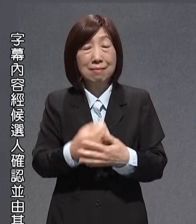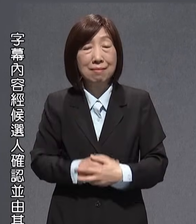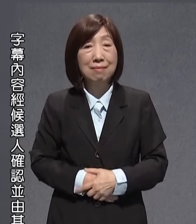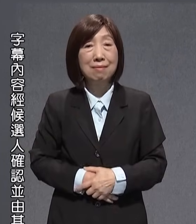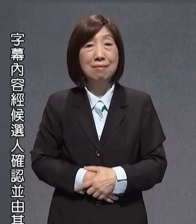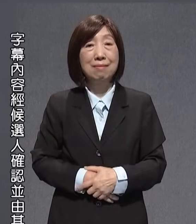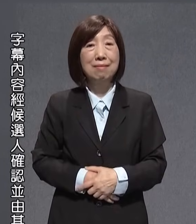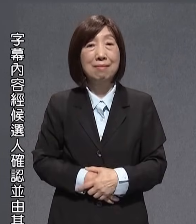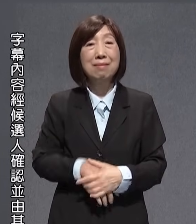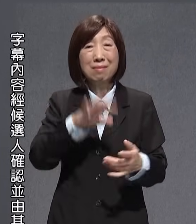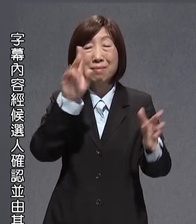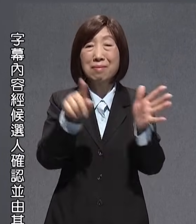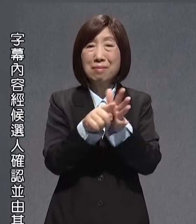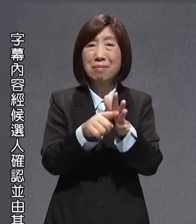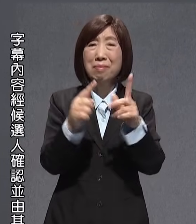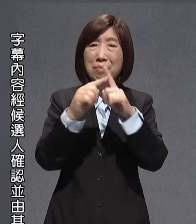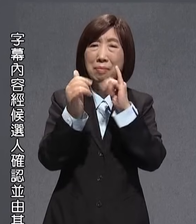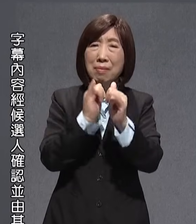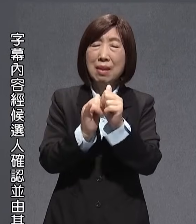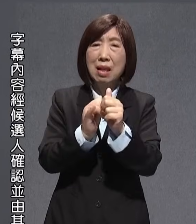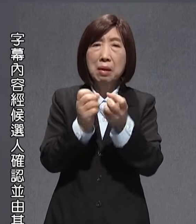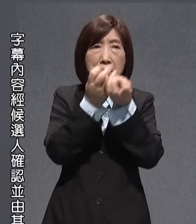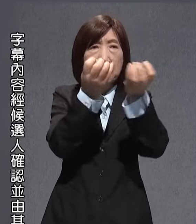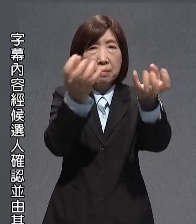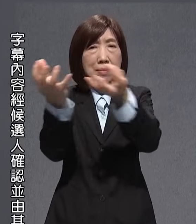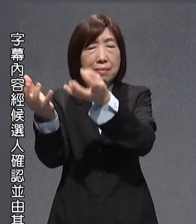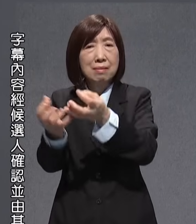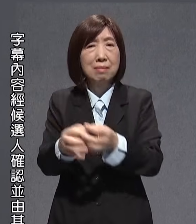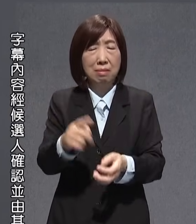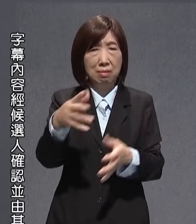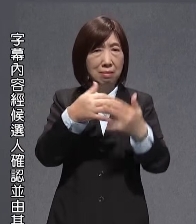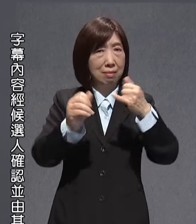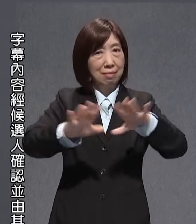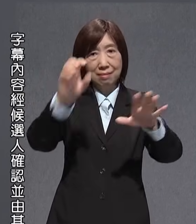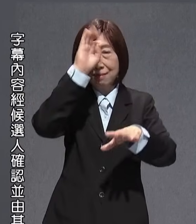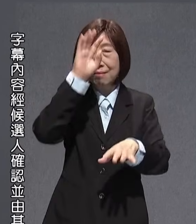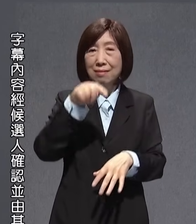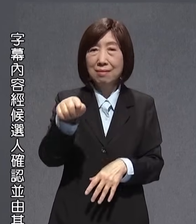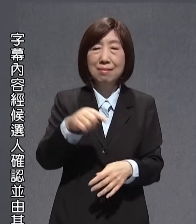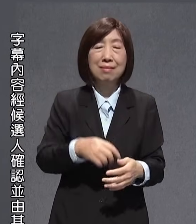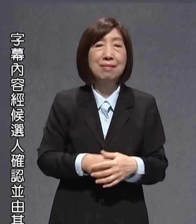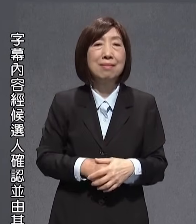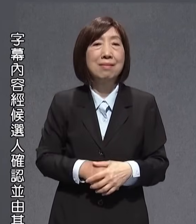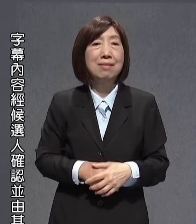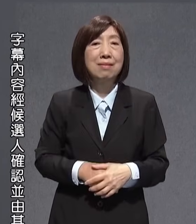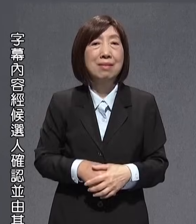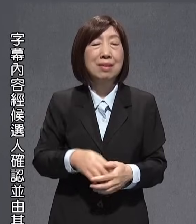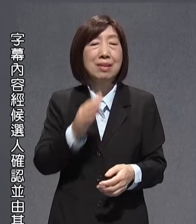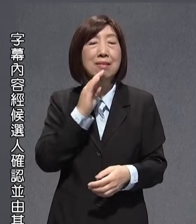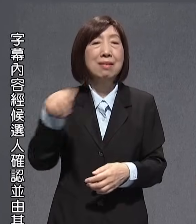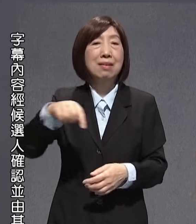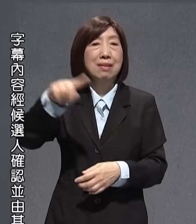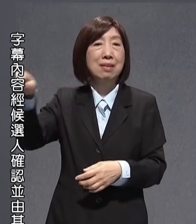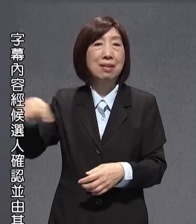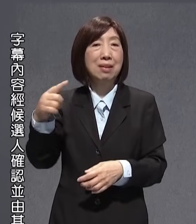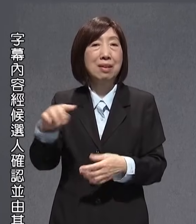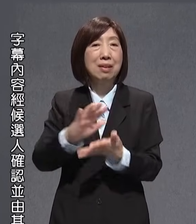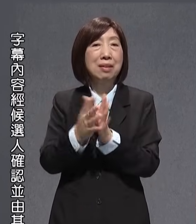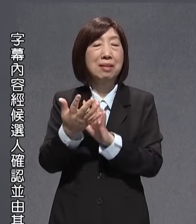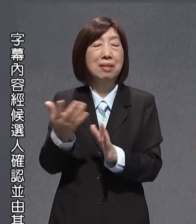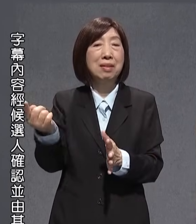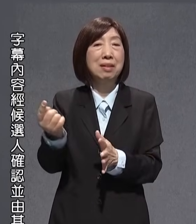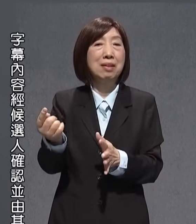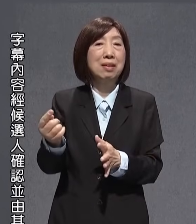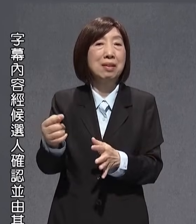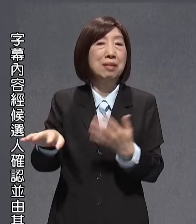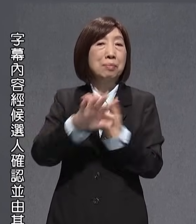有时候人民在问啊，在传啊，都说啊，民进党已经被民间形成为一个桃花党，这